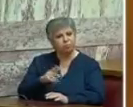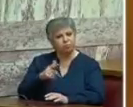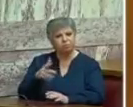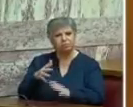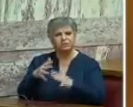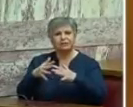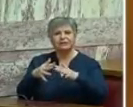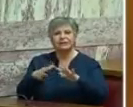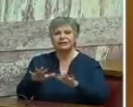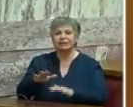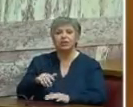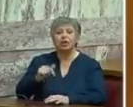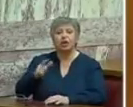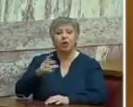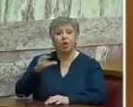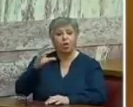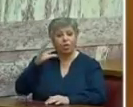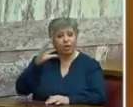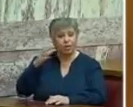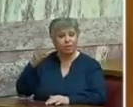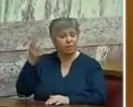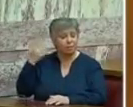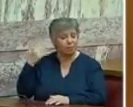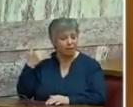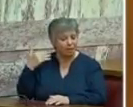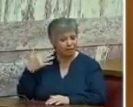μάλλον τότε θα έπρεπε. Γιατί